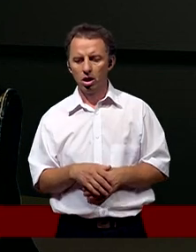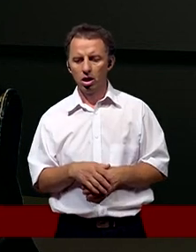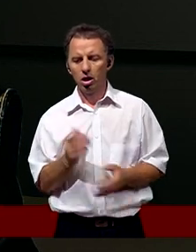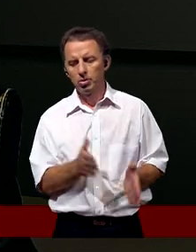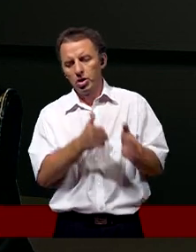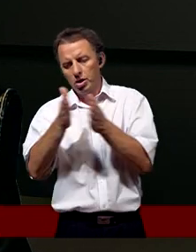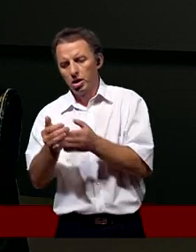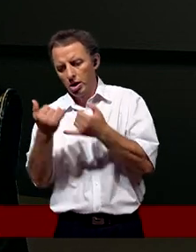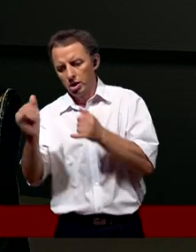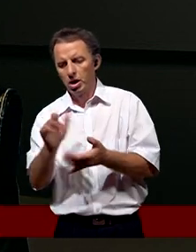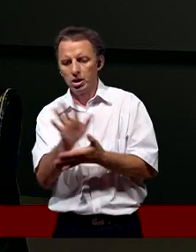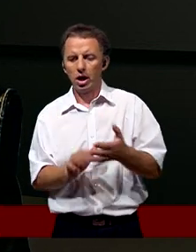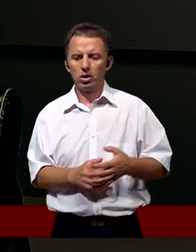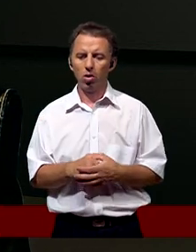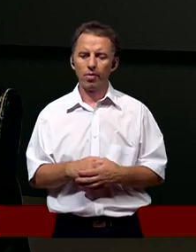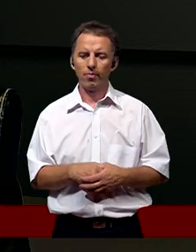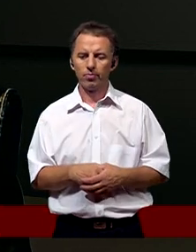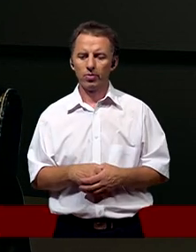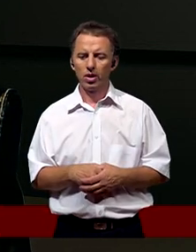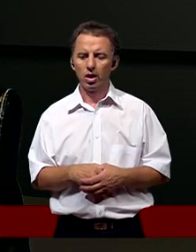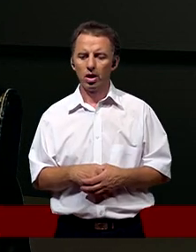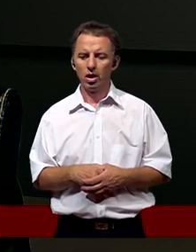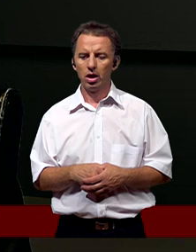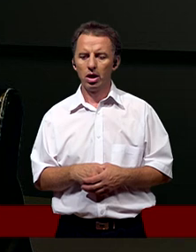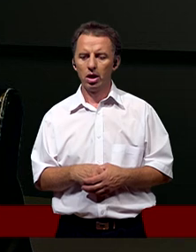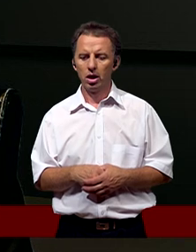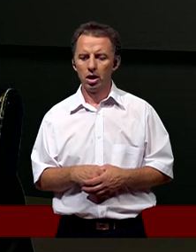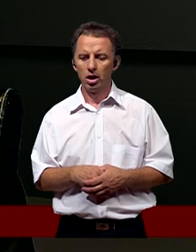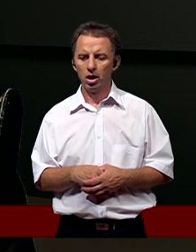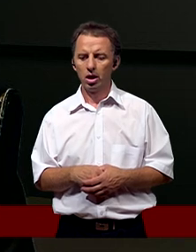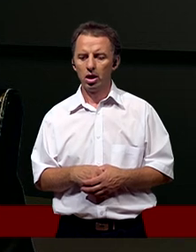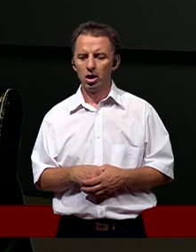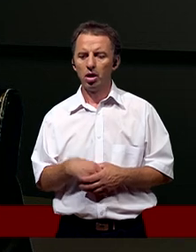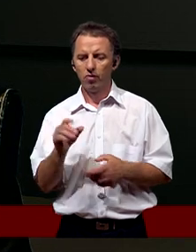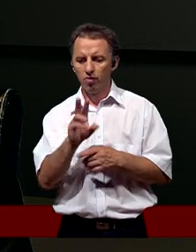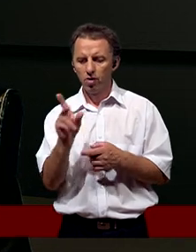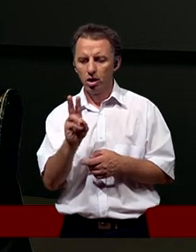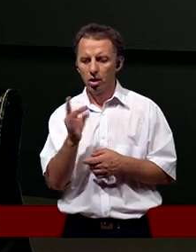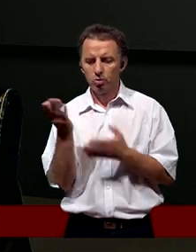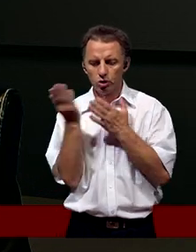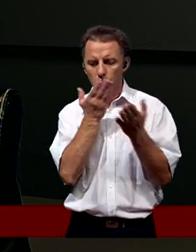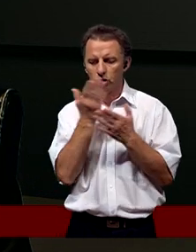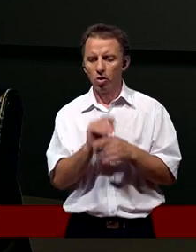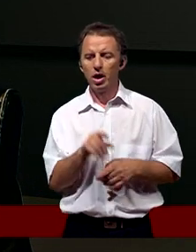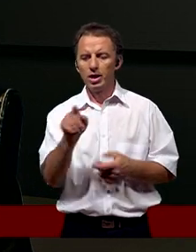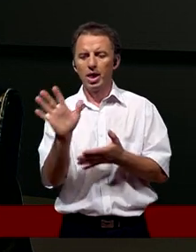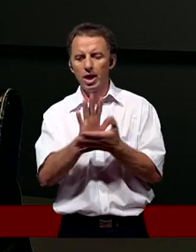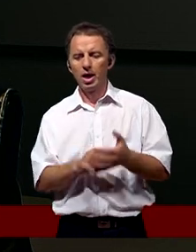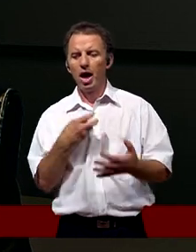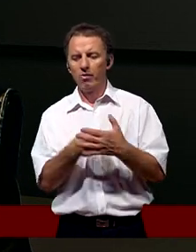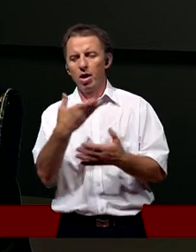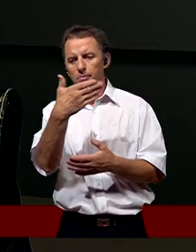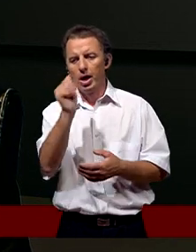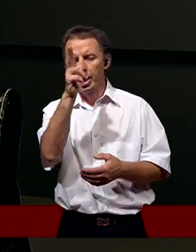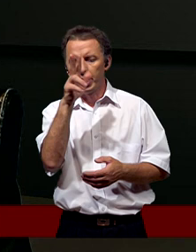Dobrze, może pójdziemy teraz do następnej historii, następnego tekstu. I może, Grzegorzu, gdybym prosił ciebie, abyś przeczytał tekst